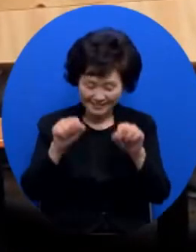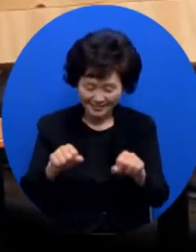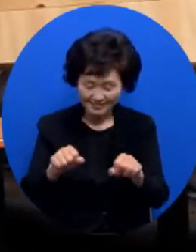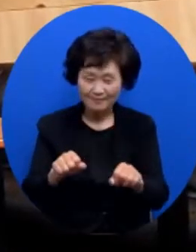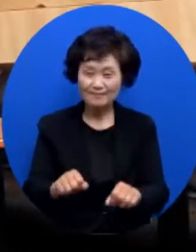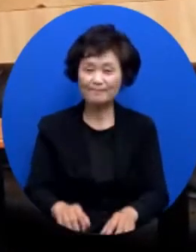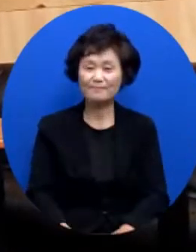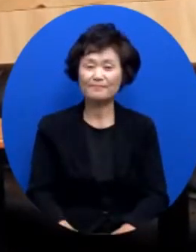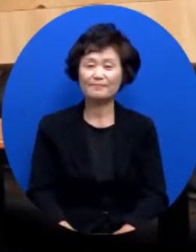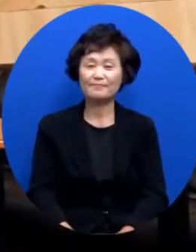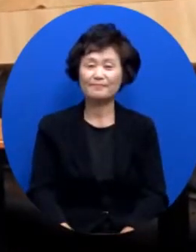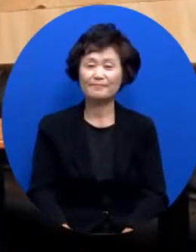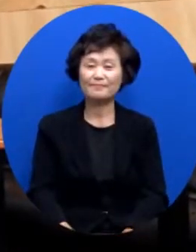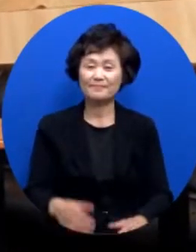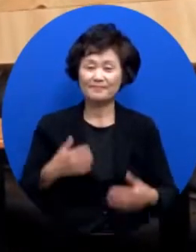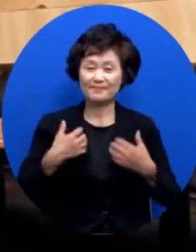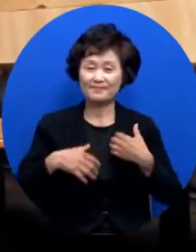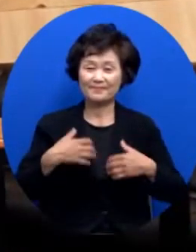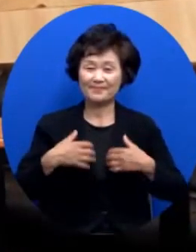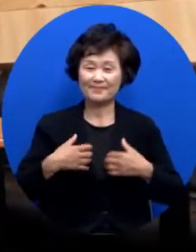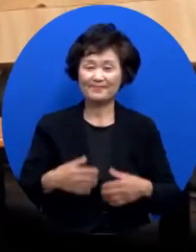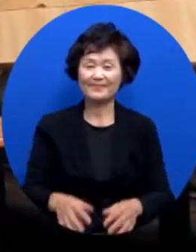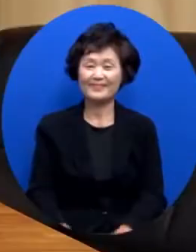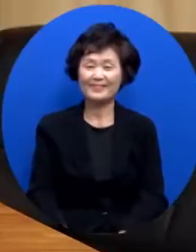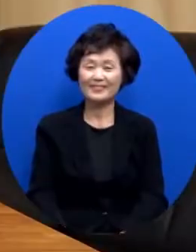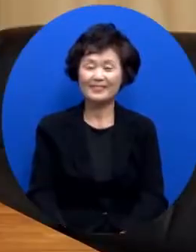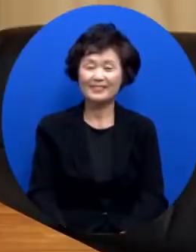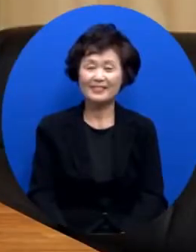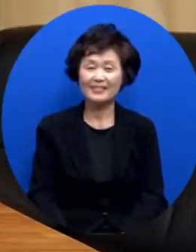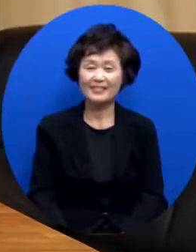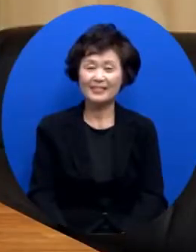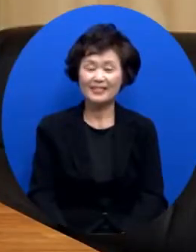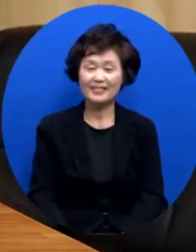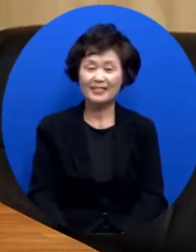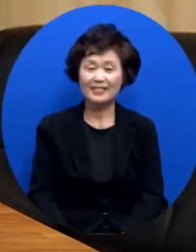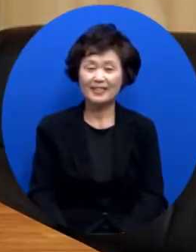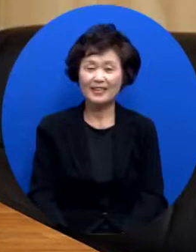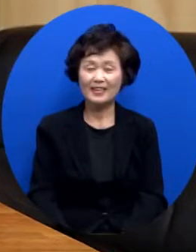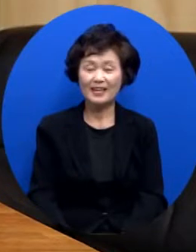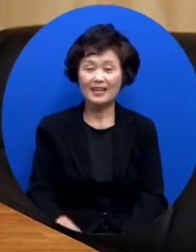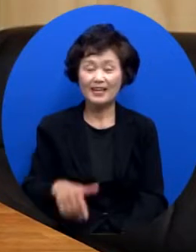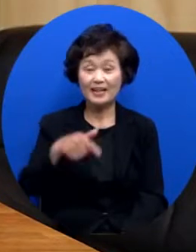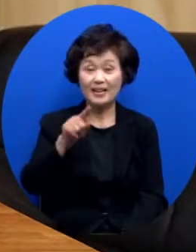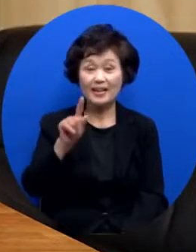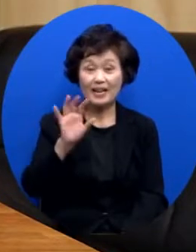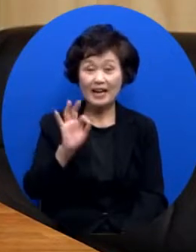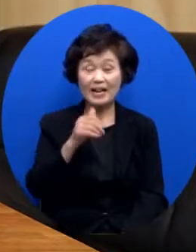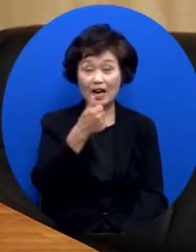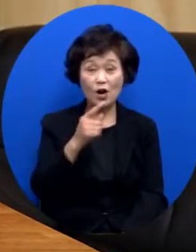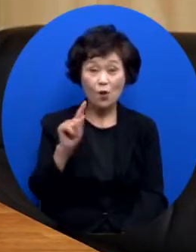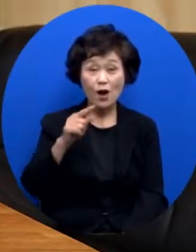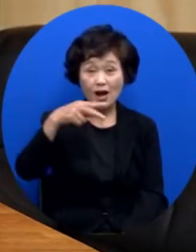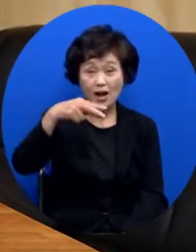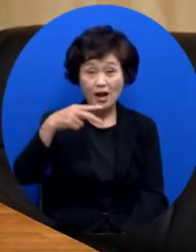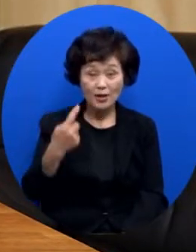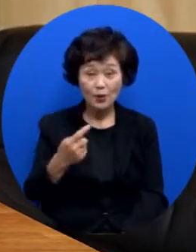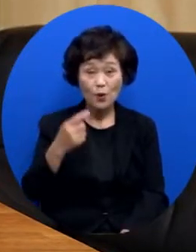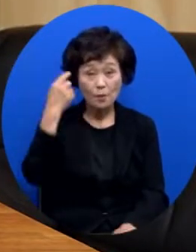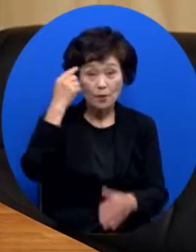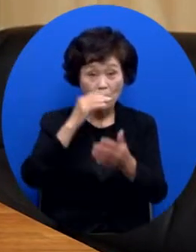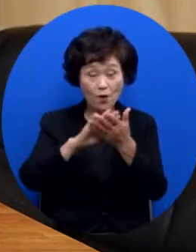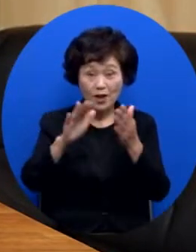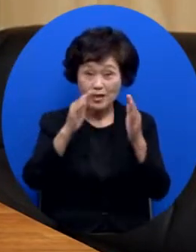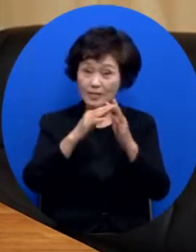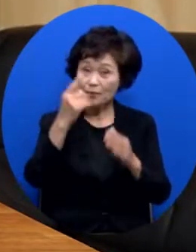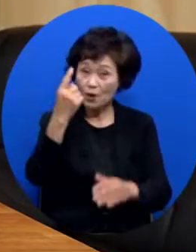네, 안녕하세요. 네, 반갑습니다. 반갑습니다, 목사님. 저희가 지금 강화도 평화의 집에 나와 있는데 여기 지금 어떤 곳인지